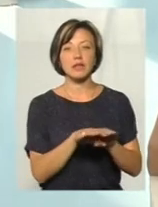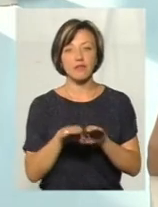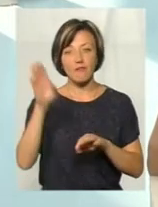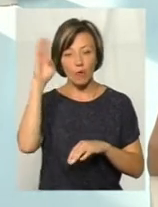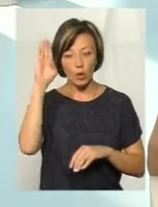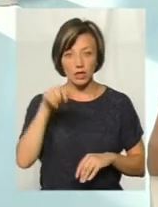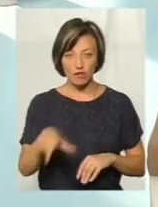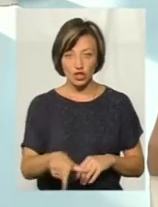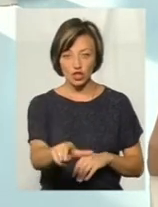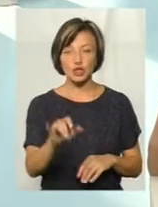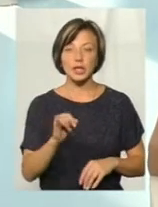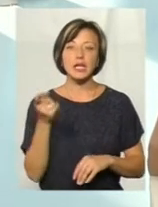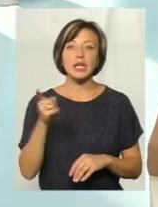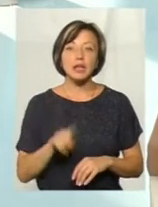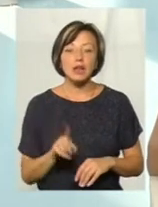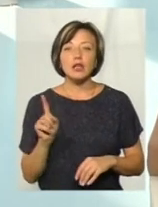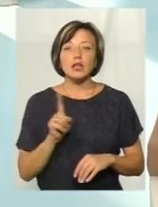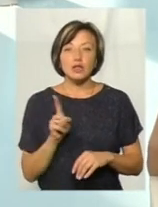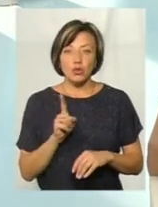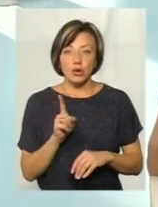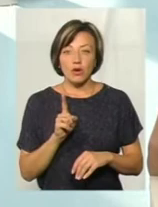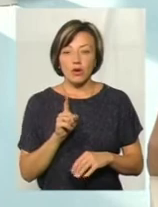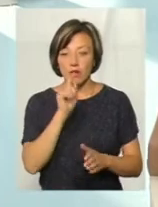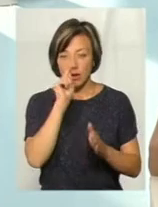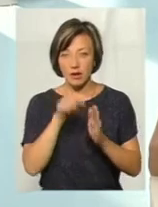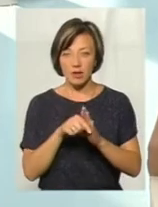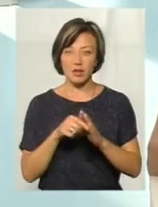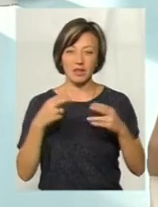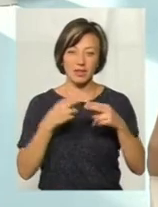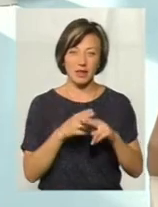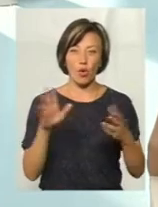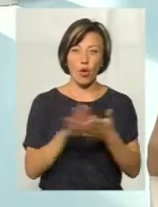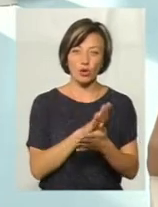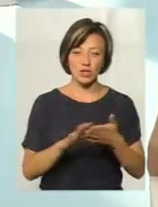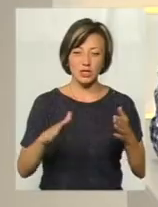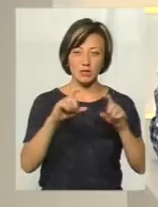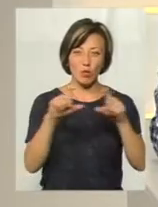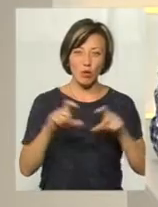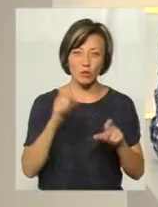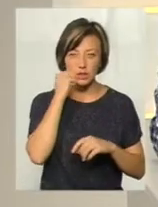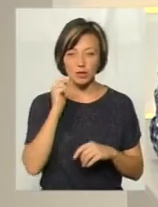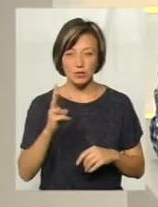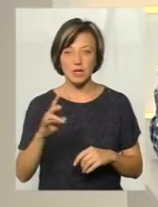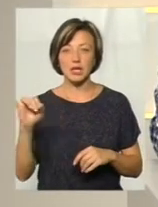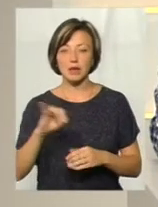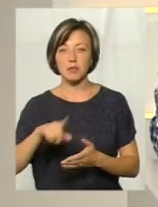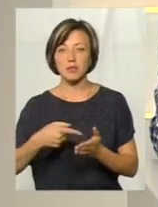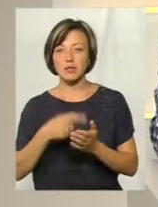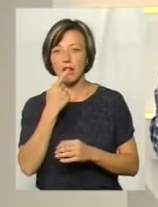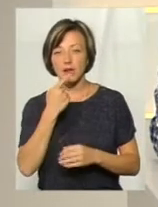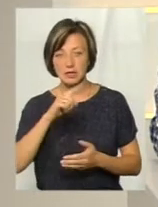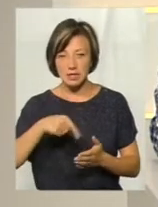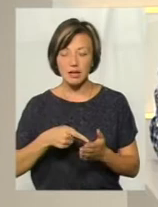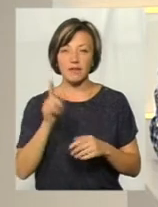у річці, і те, що здійснюється антропогенний вплив, є очисні споруди міста Старокостянтинова, є очисні споруди міста Красилова.